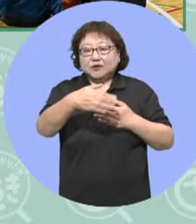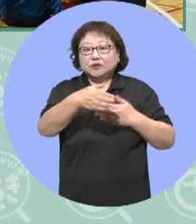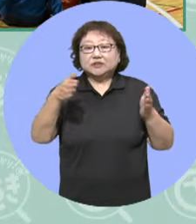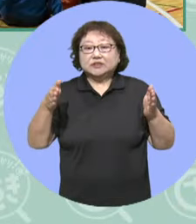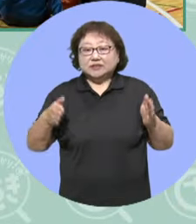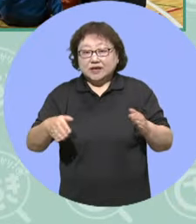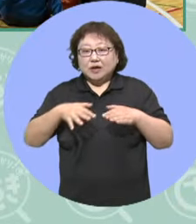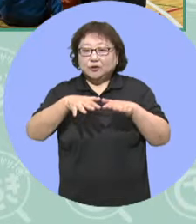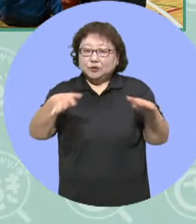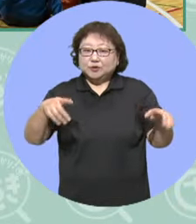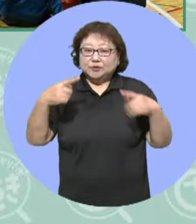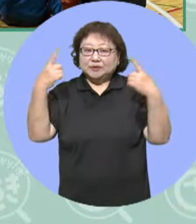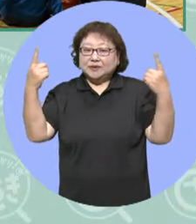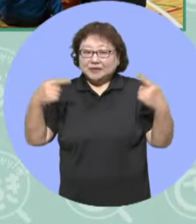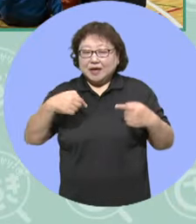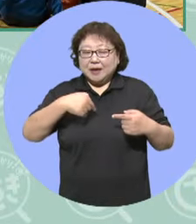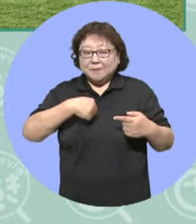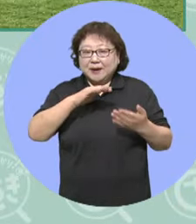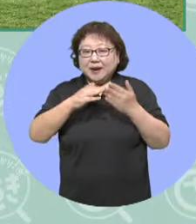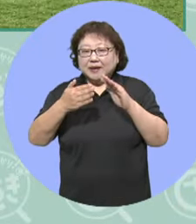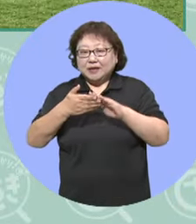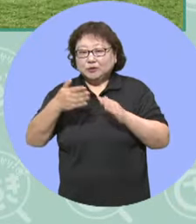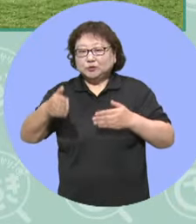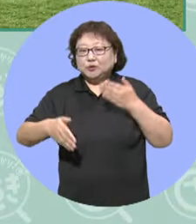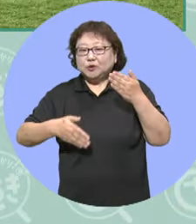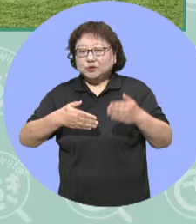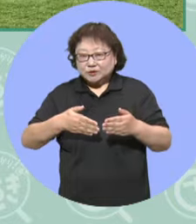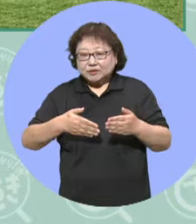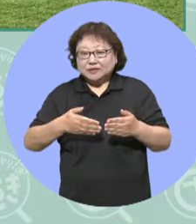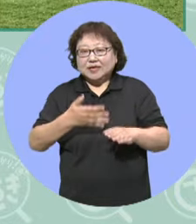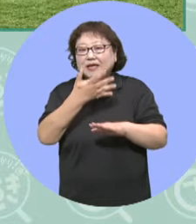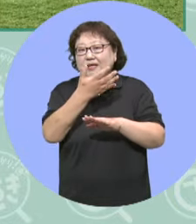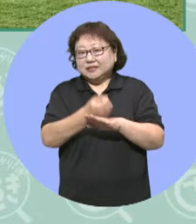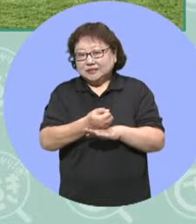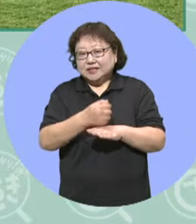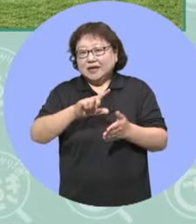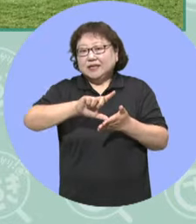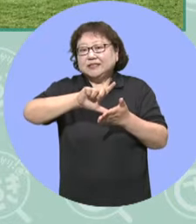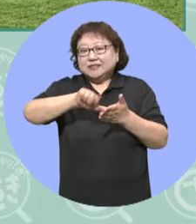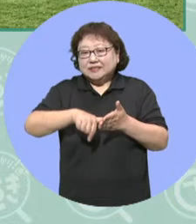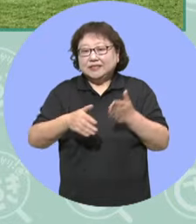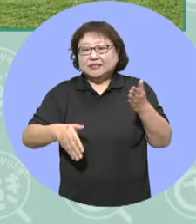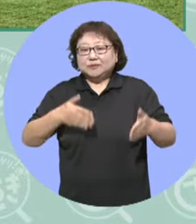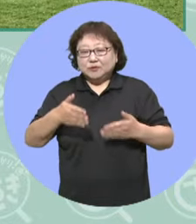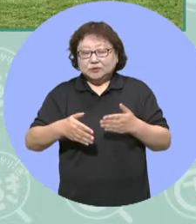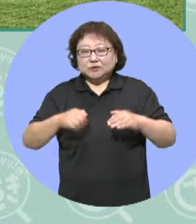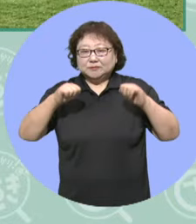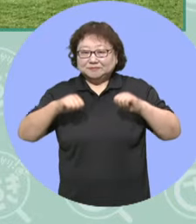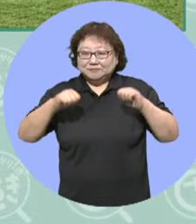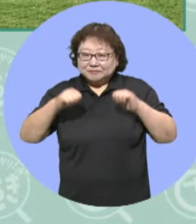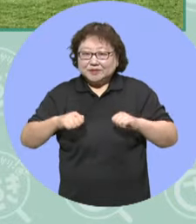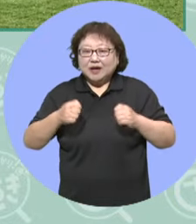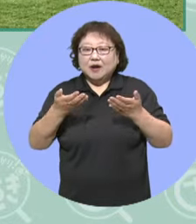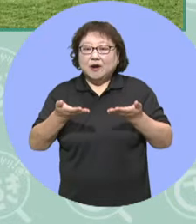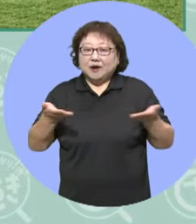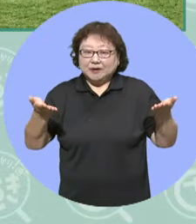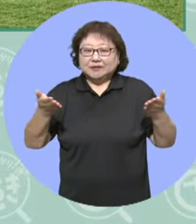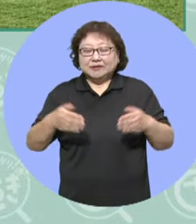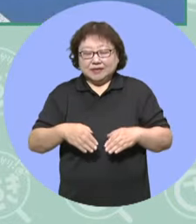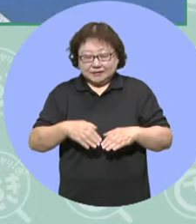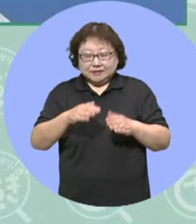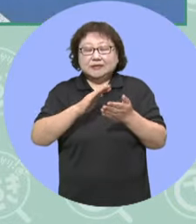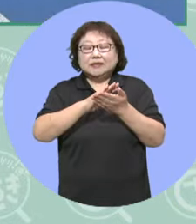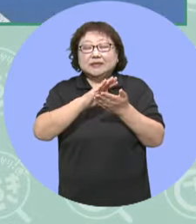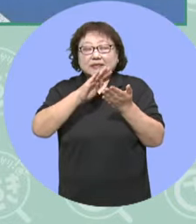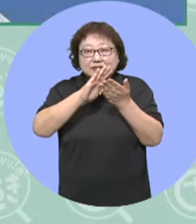イタウンスポーツとして根付かせるとともに地域スポーツの活性化を図る取り組みです。市や町では県の支援を受けなが